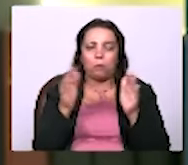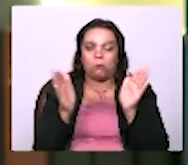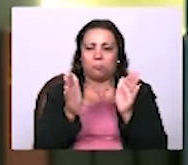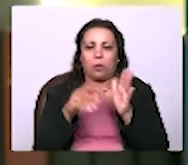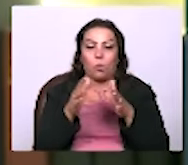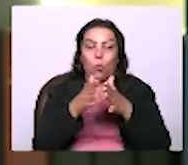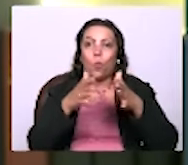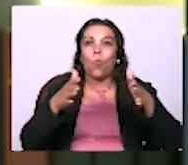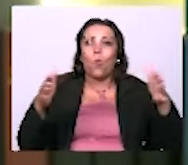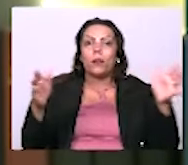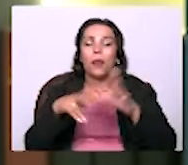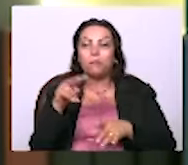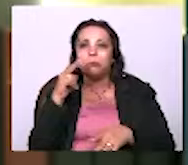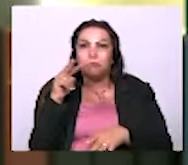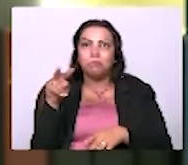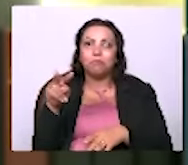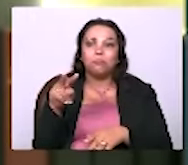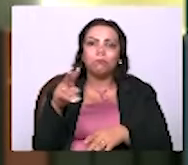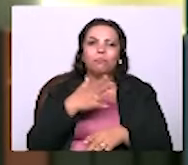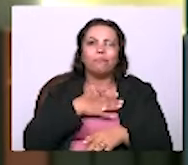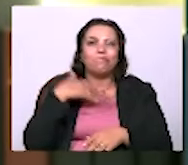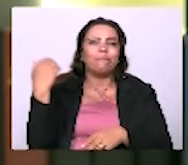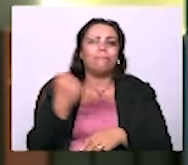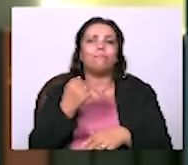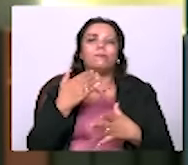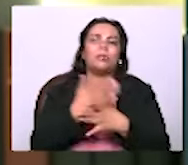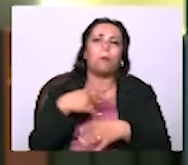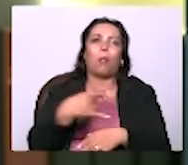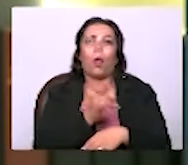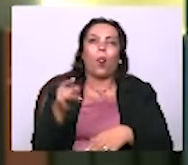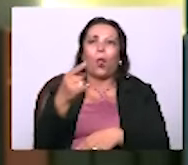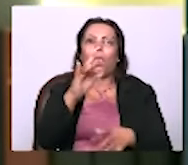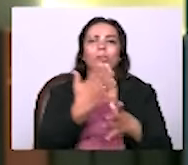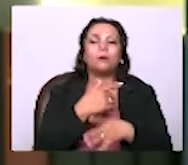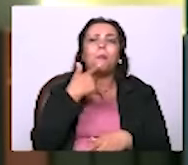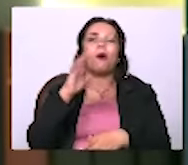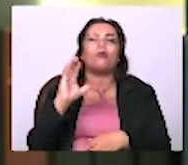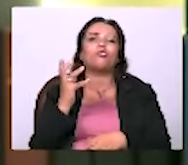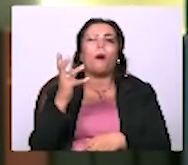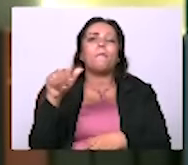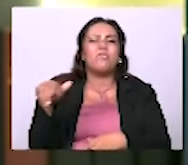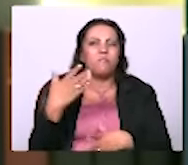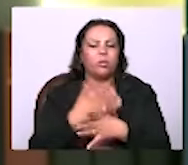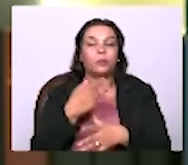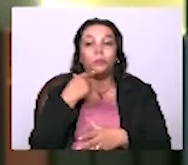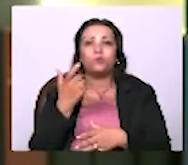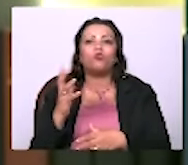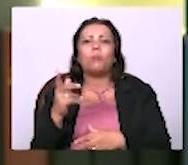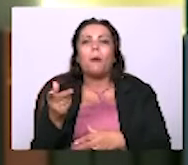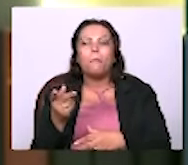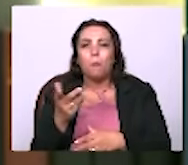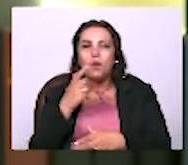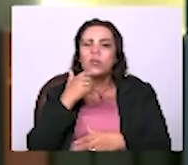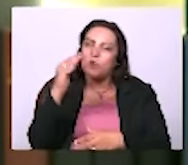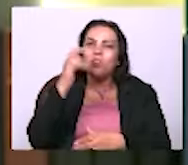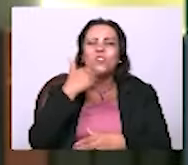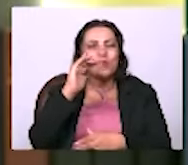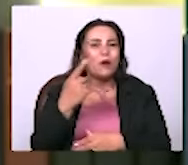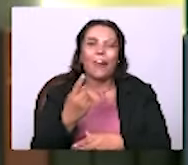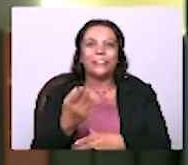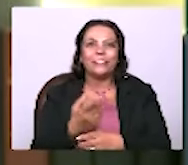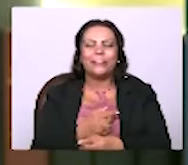فده بيغري كثير من المراهقين في السواقه والمراهق ده ممكن يكون كبير وممكن يكون صغير يعني